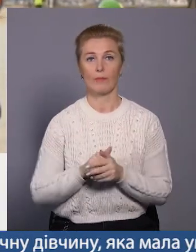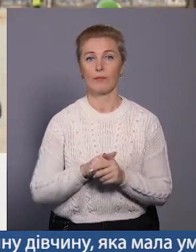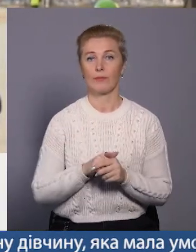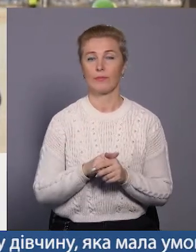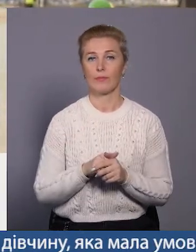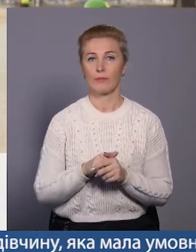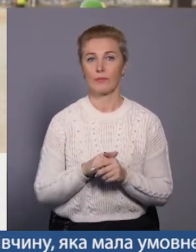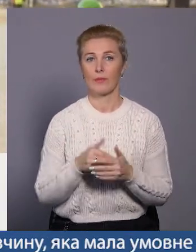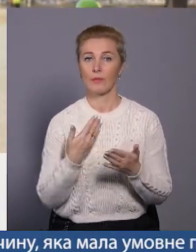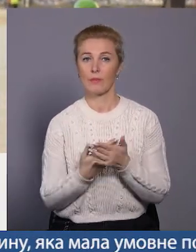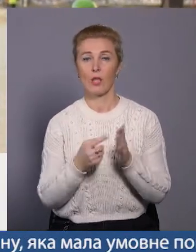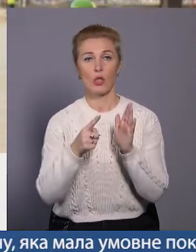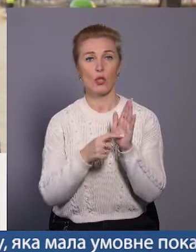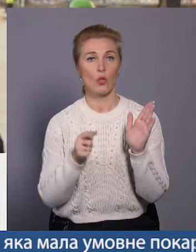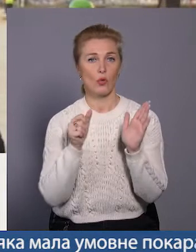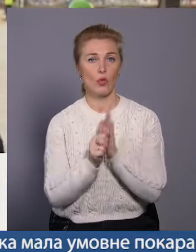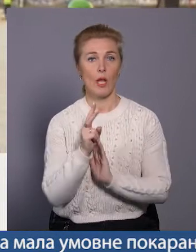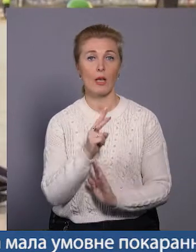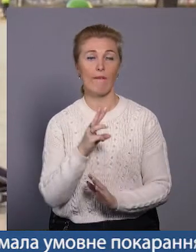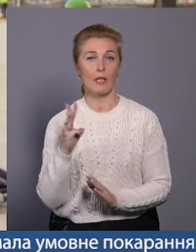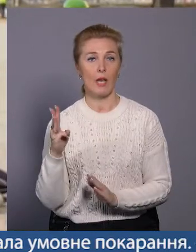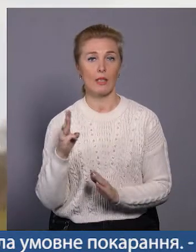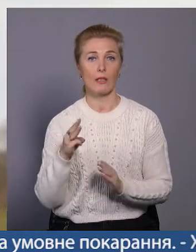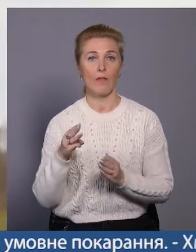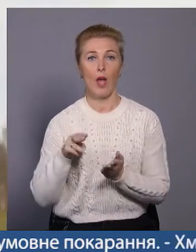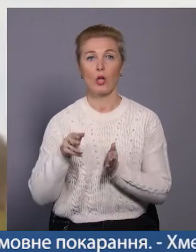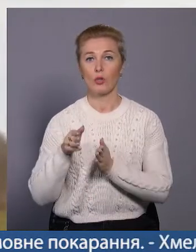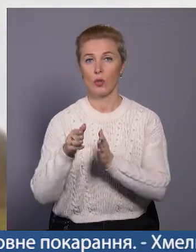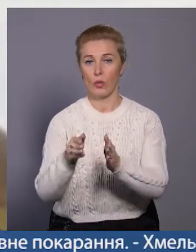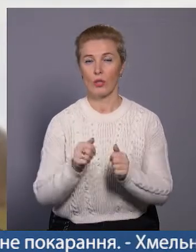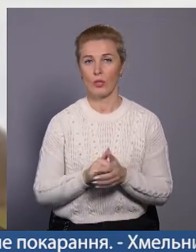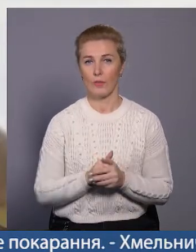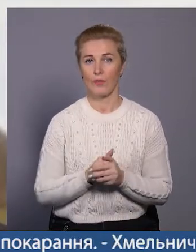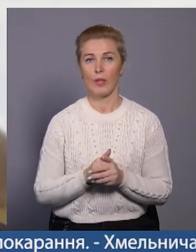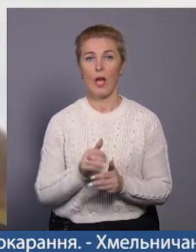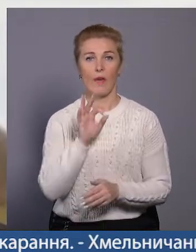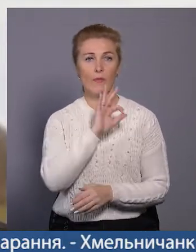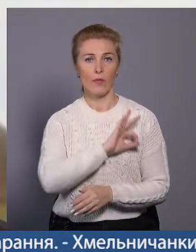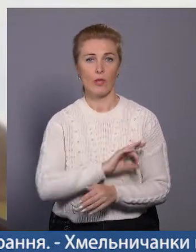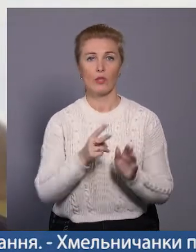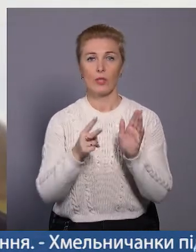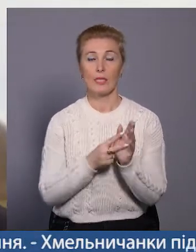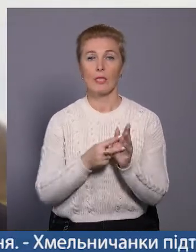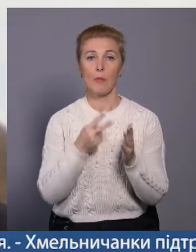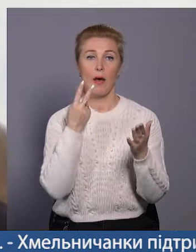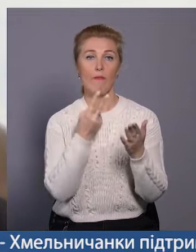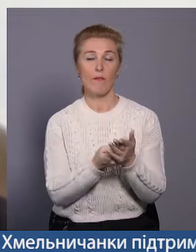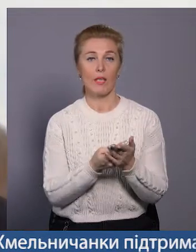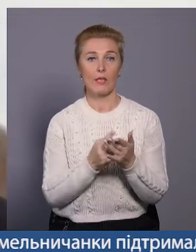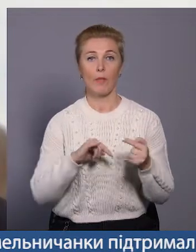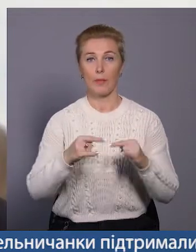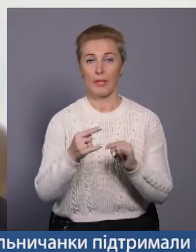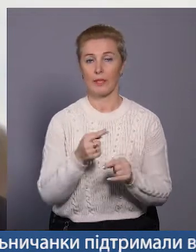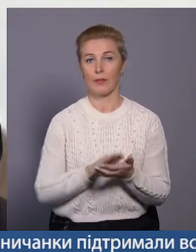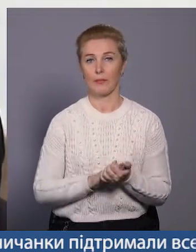це орієнтовно 660 квадратів доріжки. При будівництві даного парку буде використовуватися 7 видів плитки. Це перша плитка,